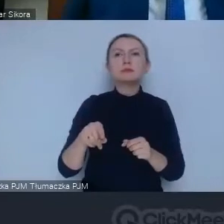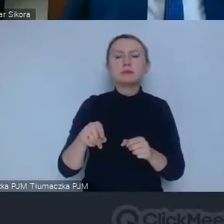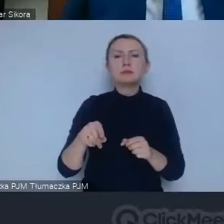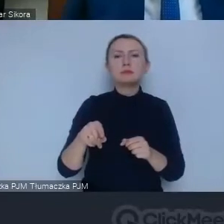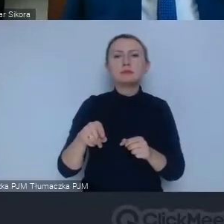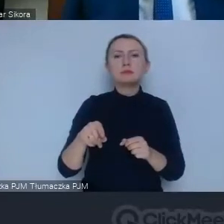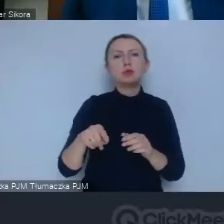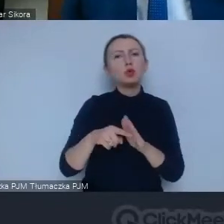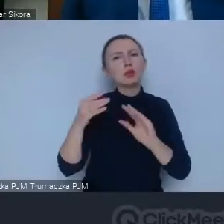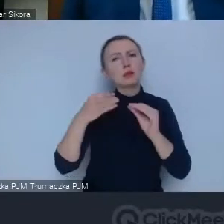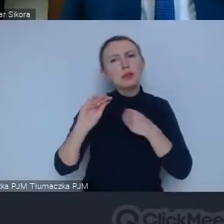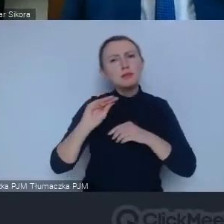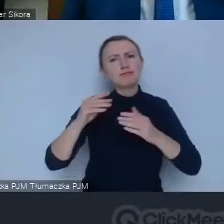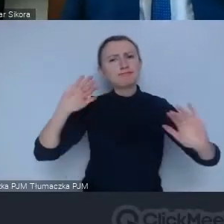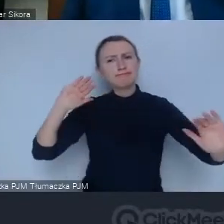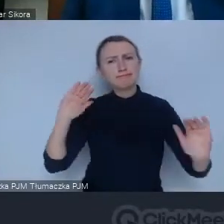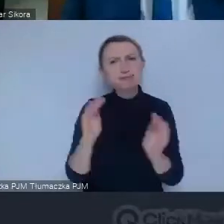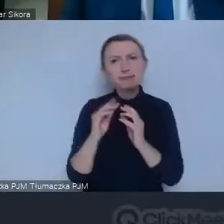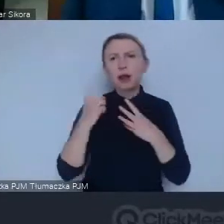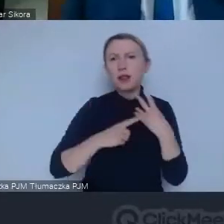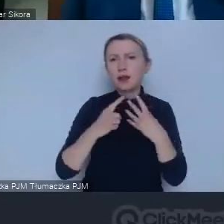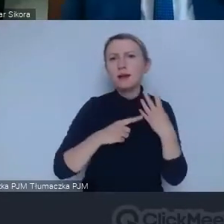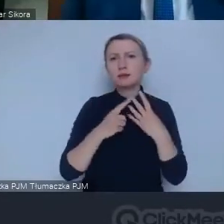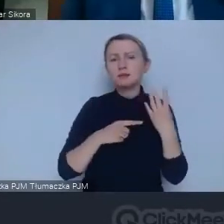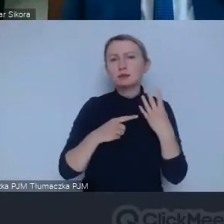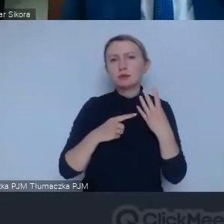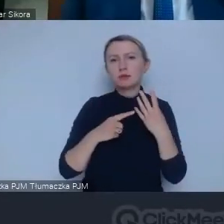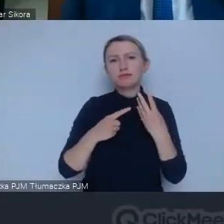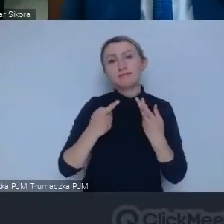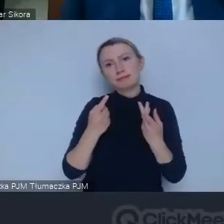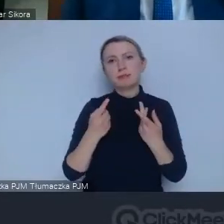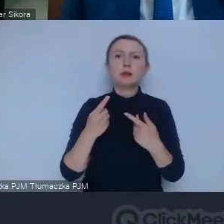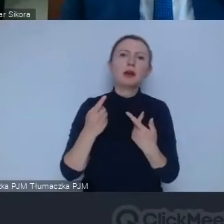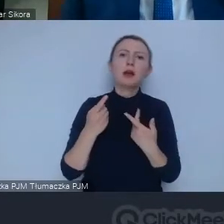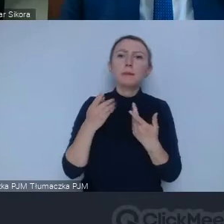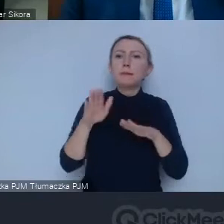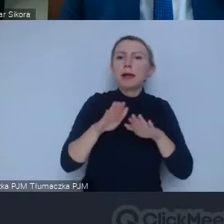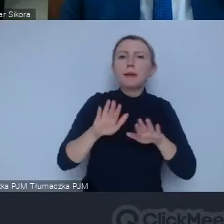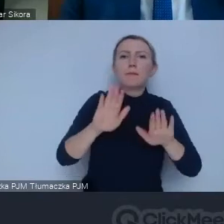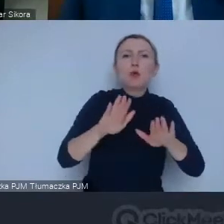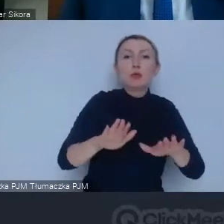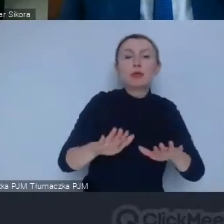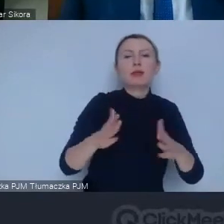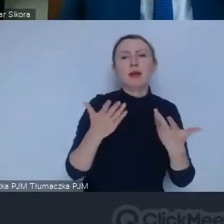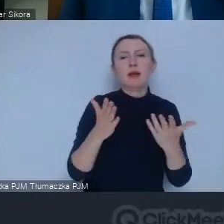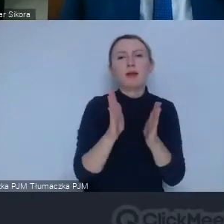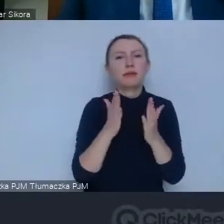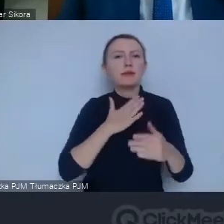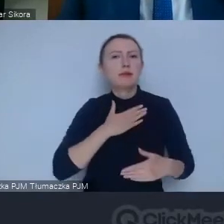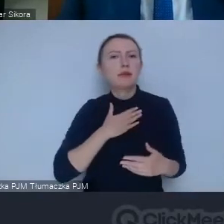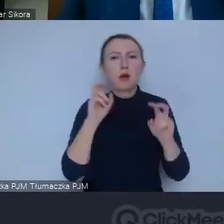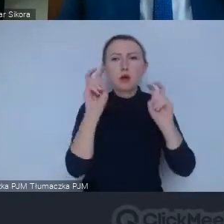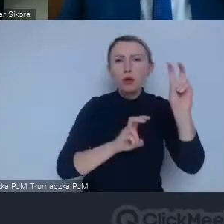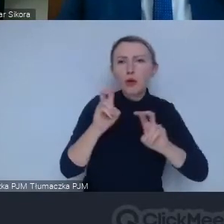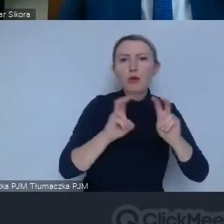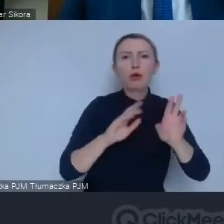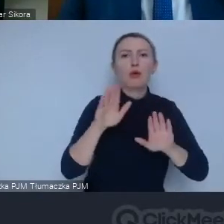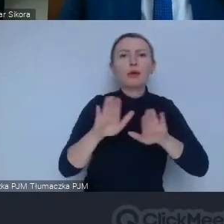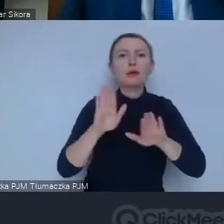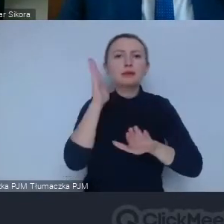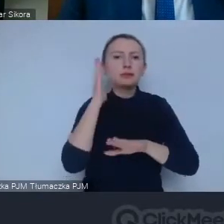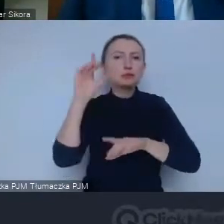gdzie jest największy był spadek ilości pobytów w uzdrowiskach, w naszych pensjonatach, w naszych kwaterach, które